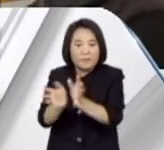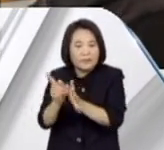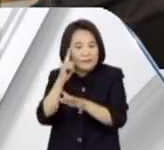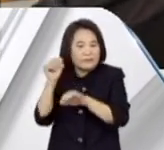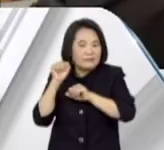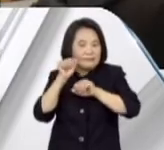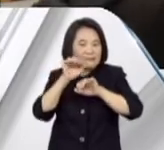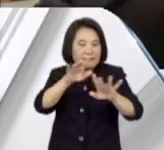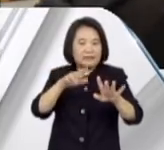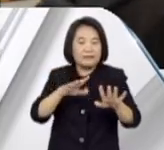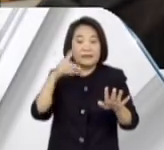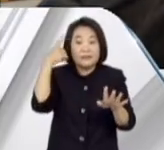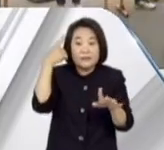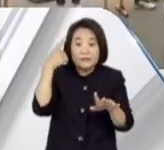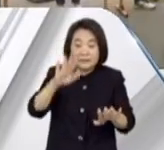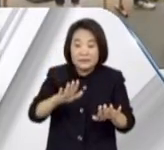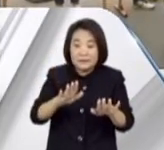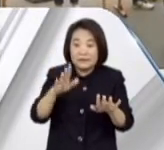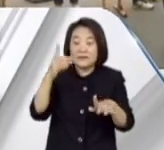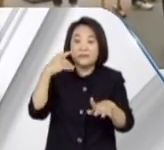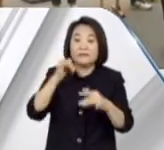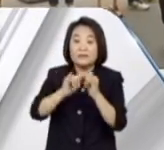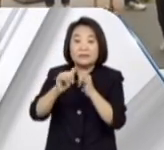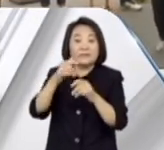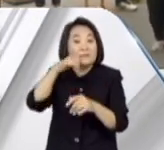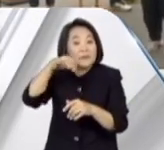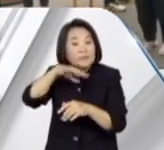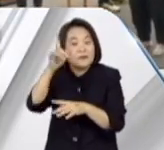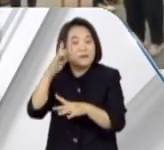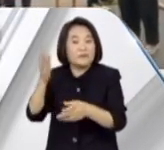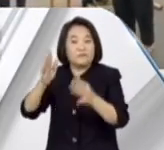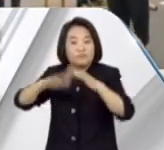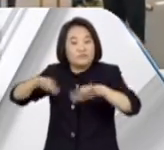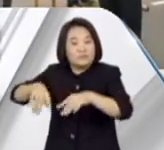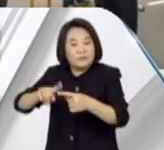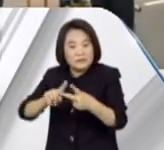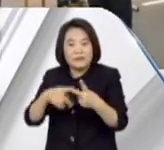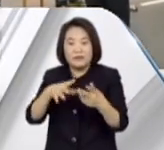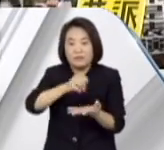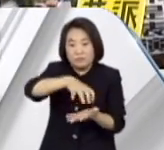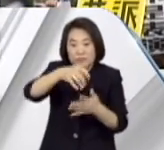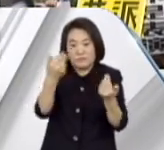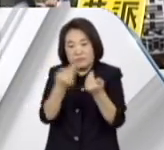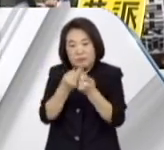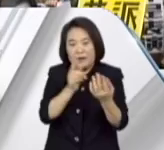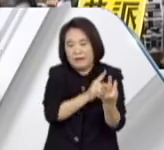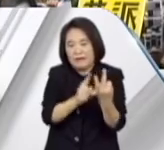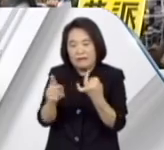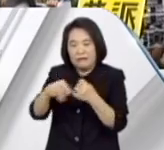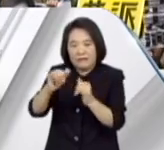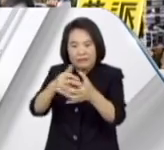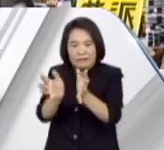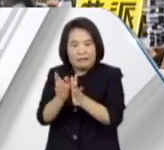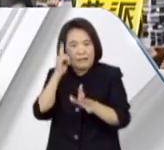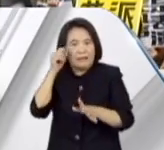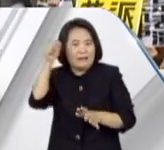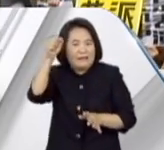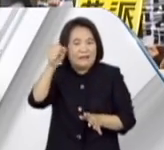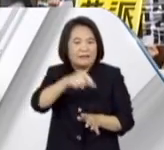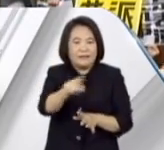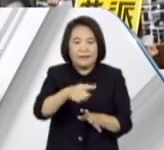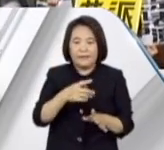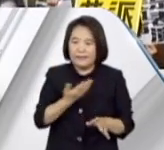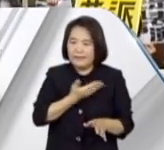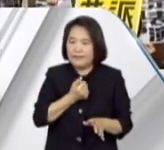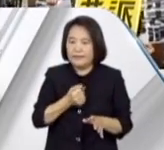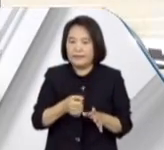金碧茶台铺，天空的茶政府，韩国分黑夜的运动的抗议表演，外头摆沙运现场，底下又在过半台架宽度。不